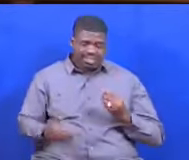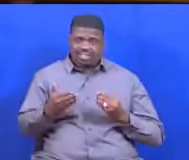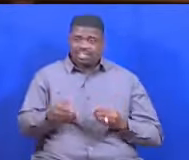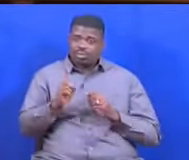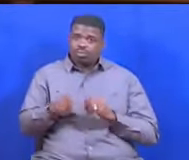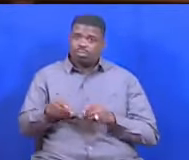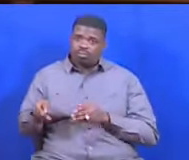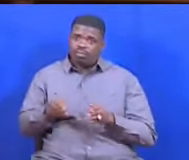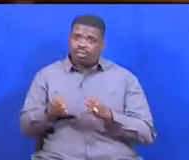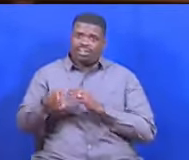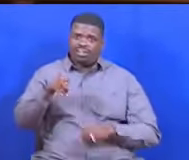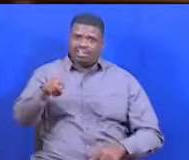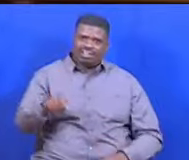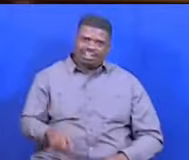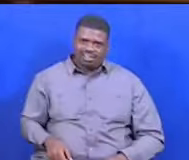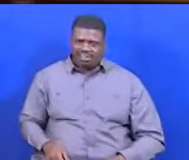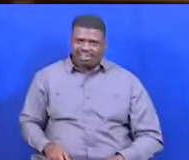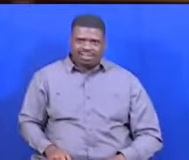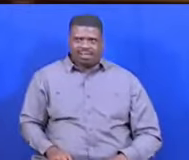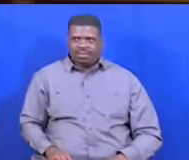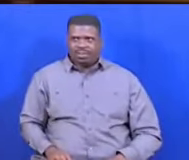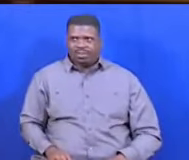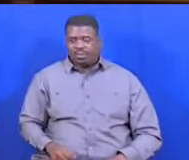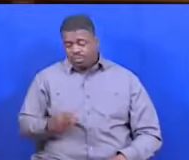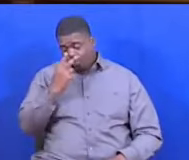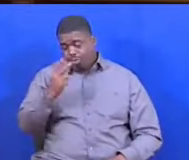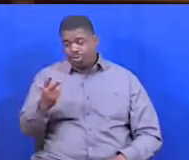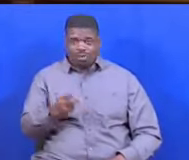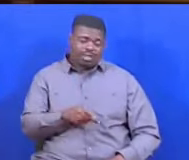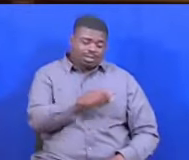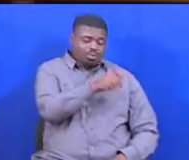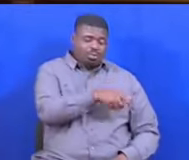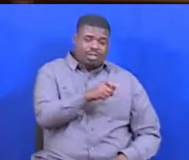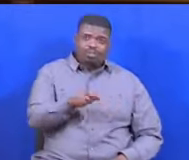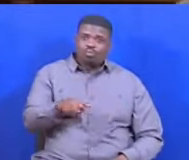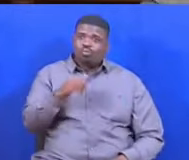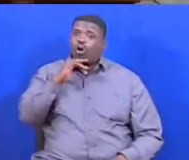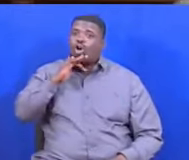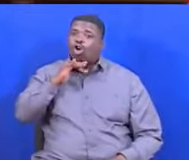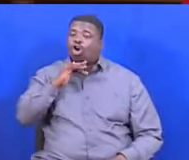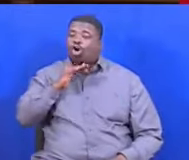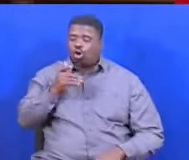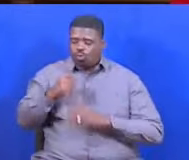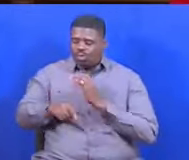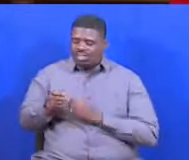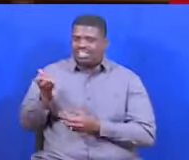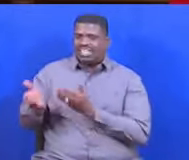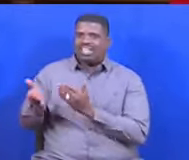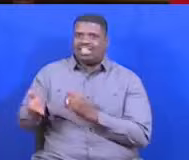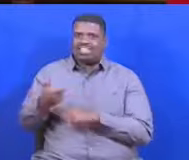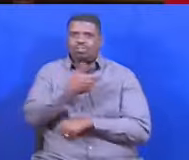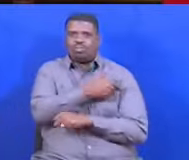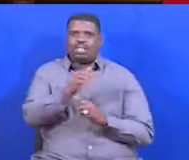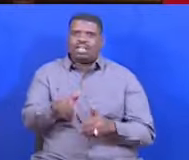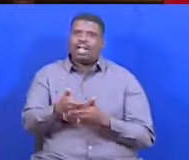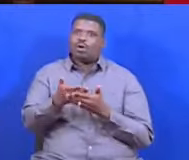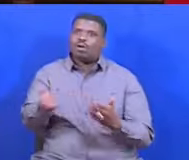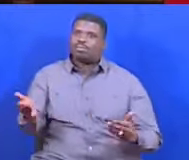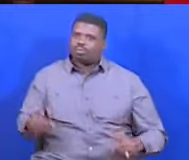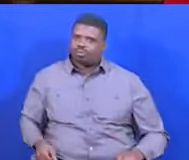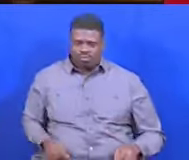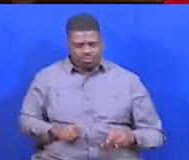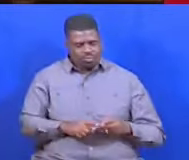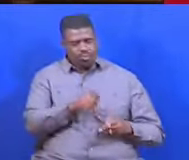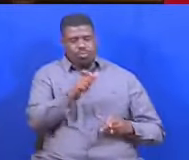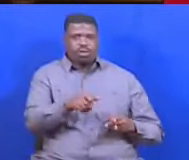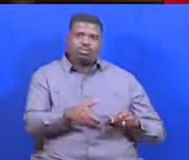mfumo kama huo utakuta kwamba watu waongo kwenye hizi zahanati na hospitali watakuwa hawapo, na